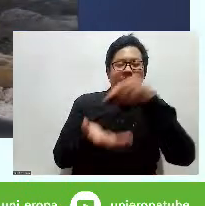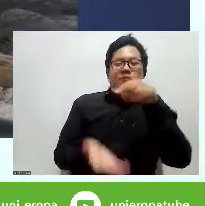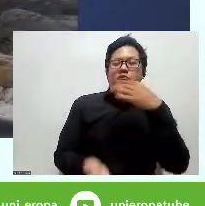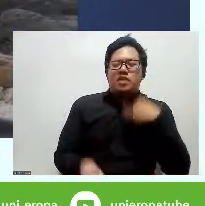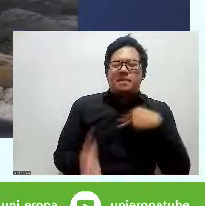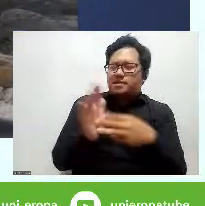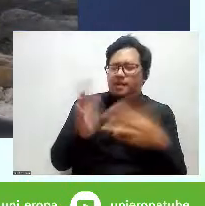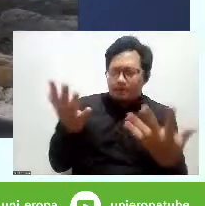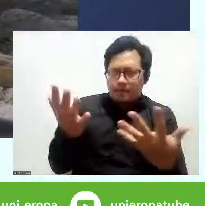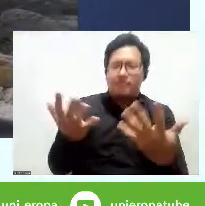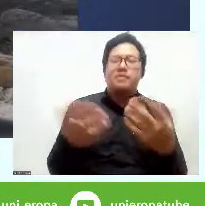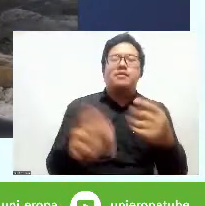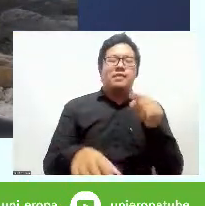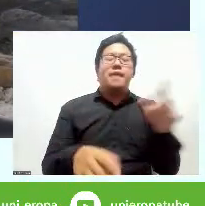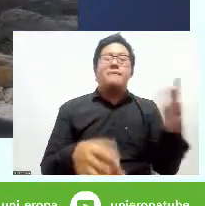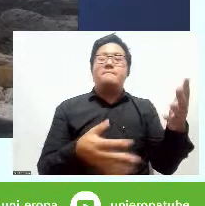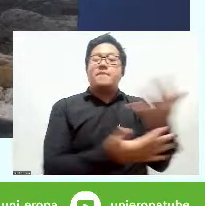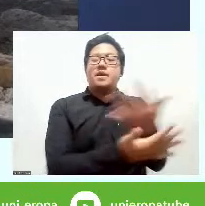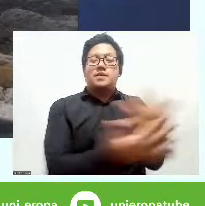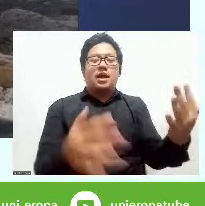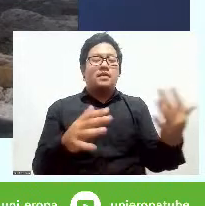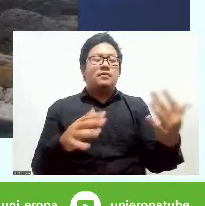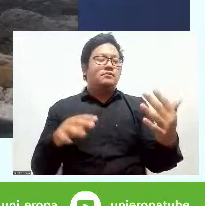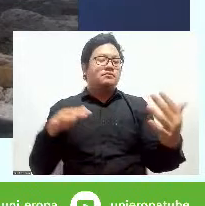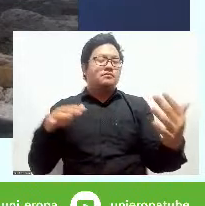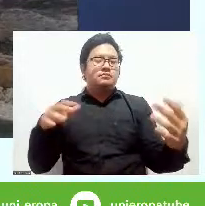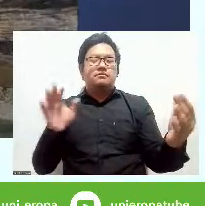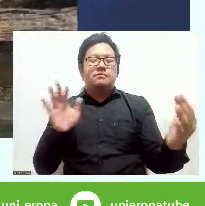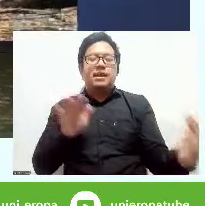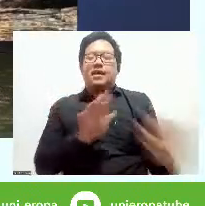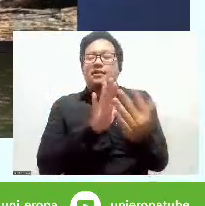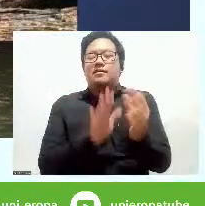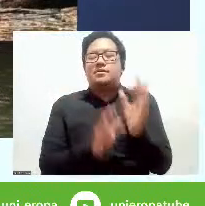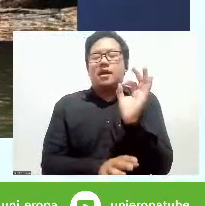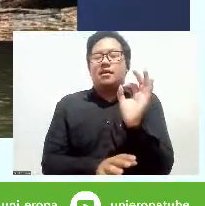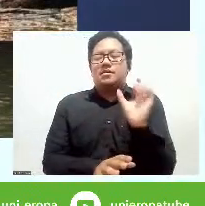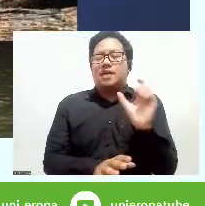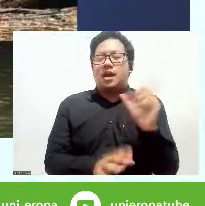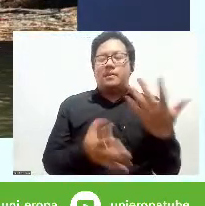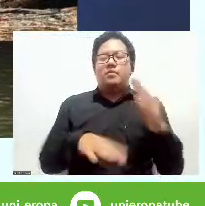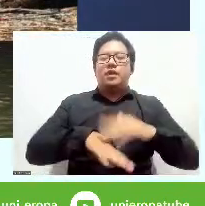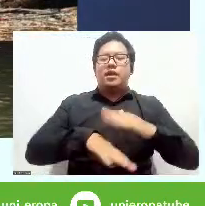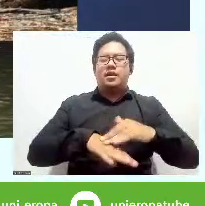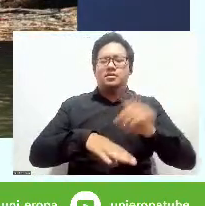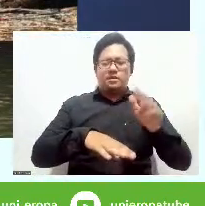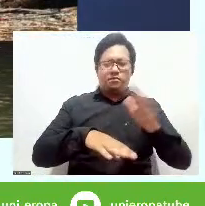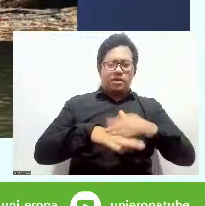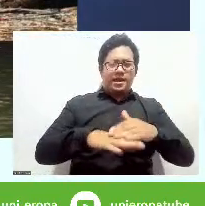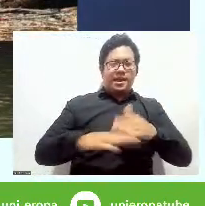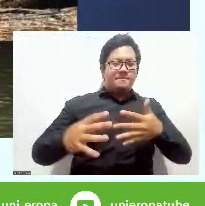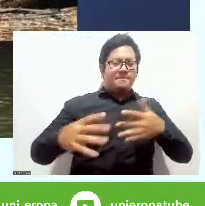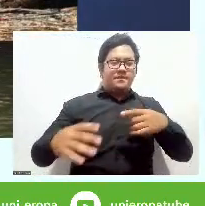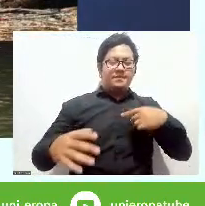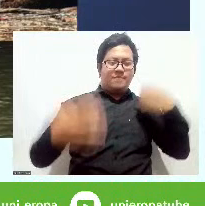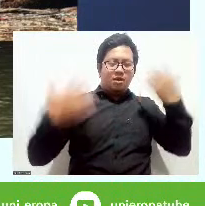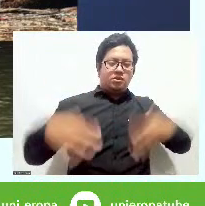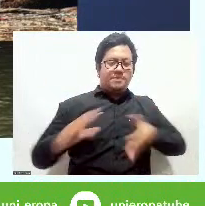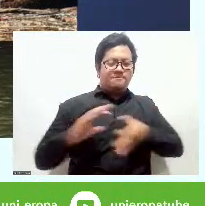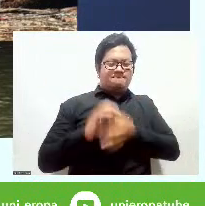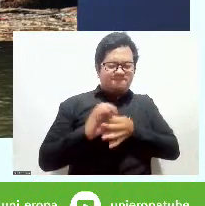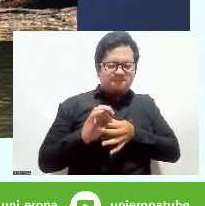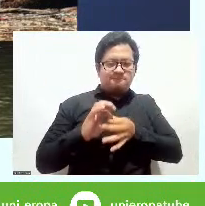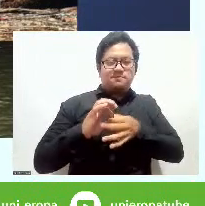masyarakat dengan budaya karena kita tidak bisa lepas dari budaya itu sudah terbentuk apalagi mau